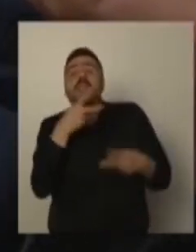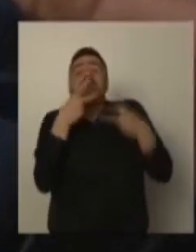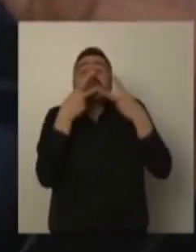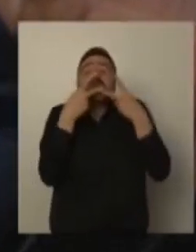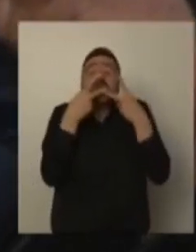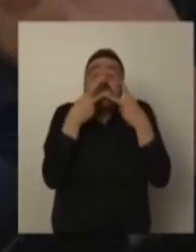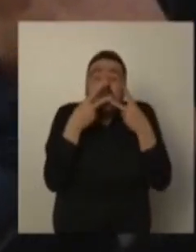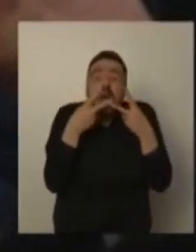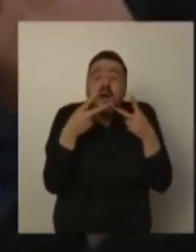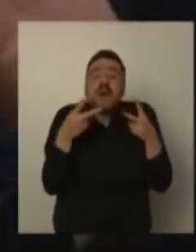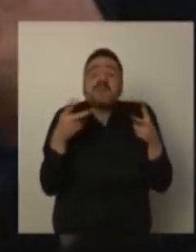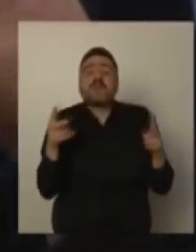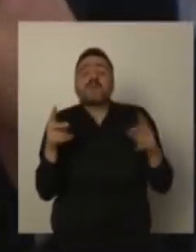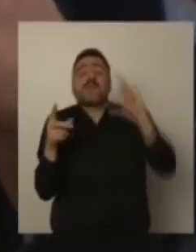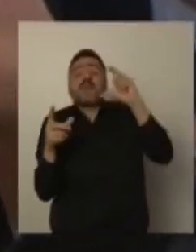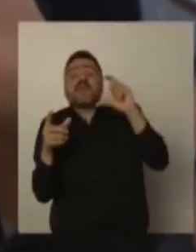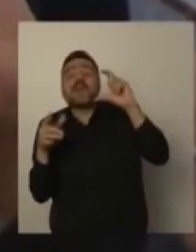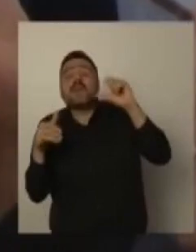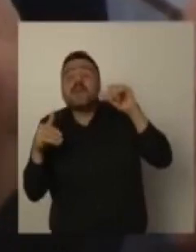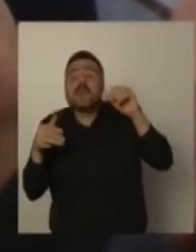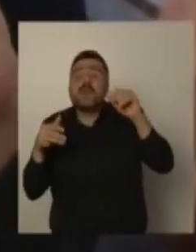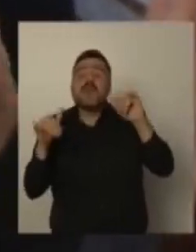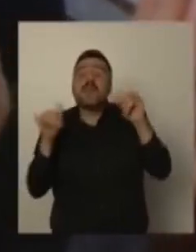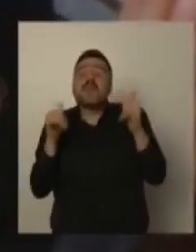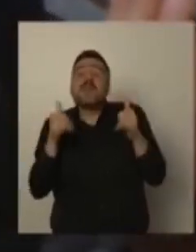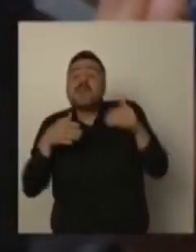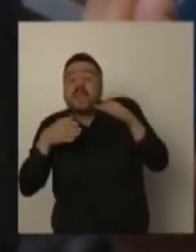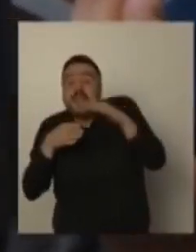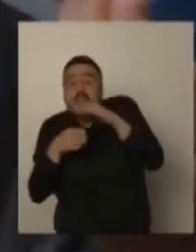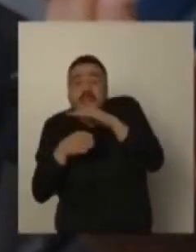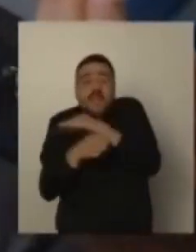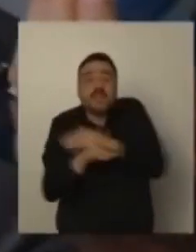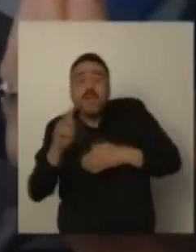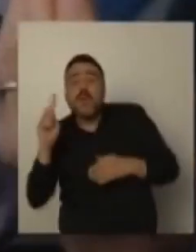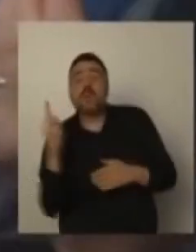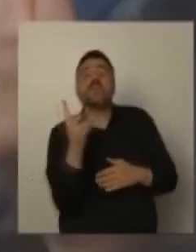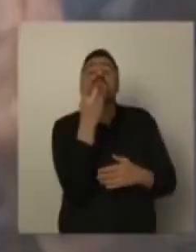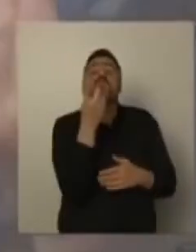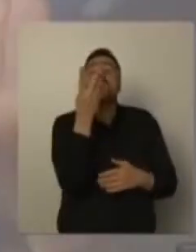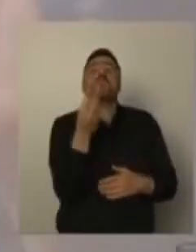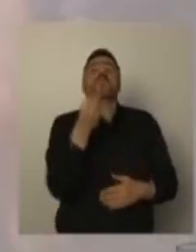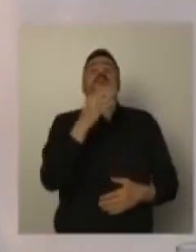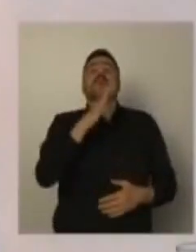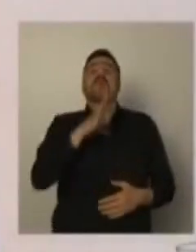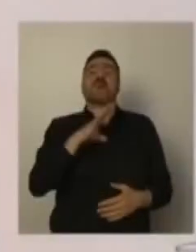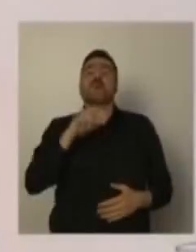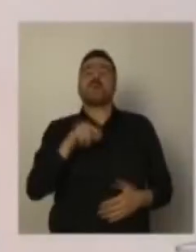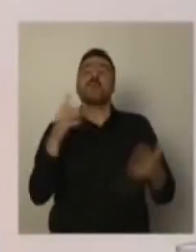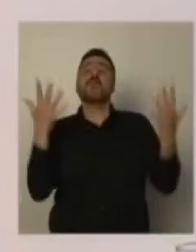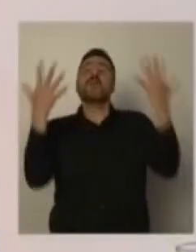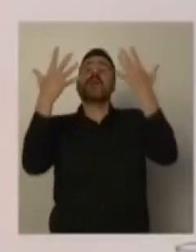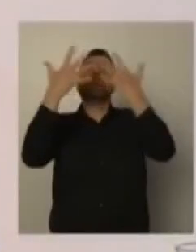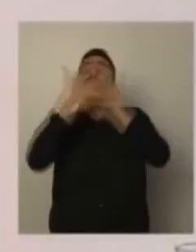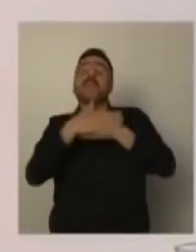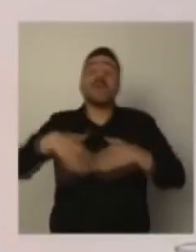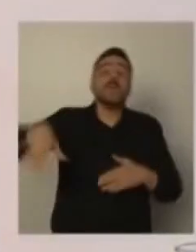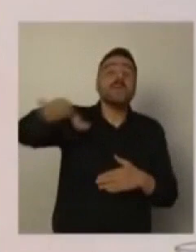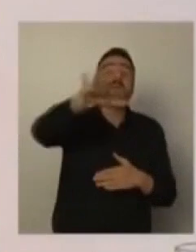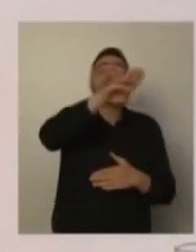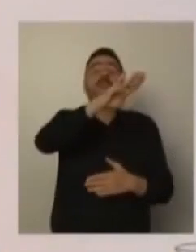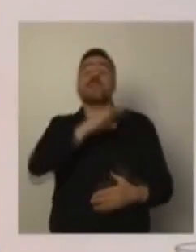ve sonunda cennete girecekleri müjdesini gönderdiğin bu gecede bizleri ve